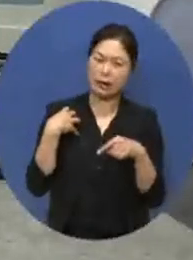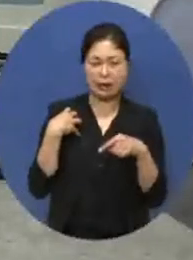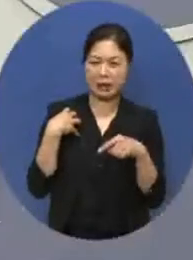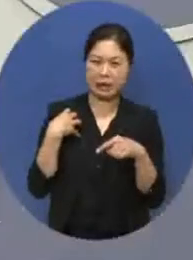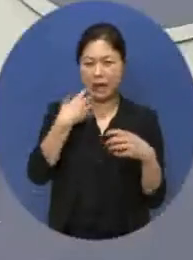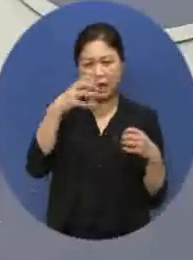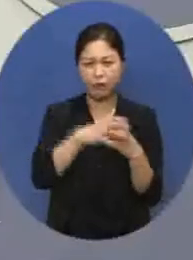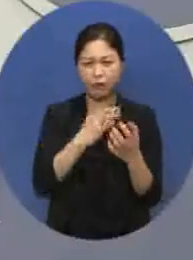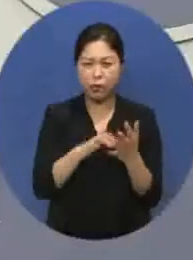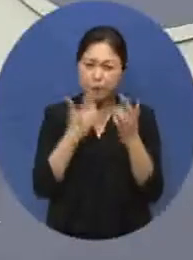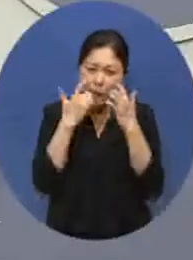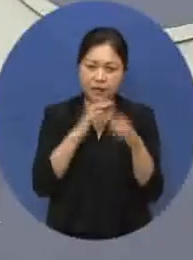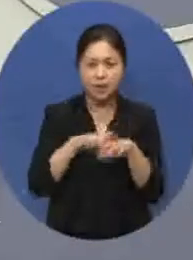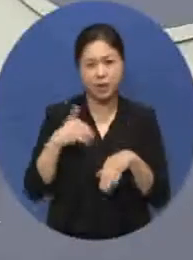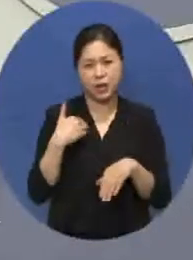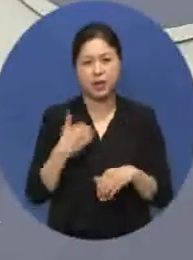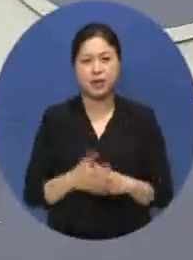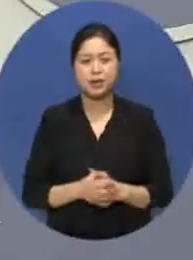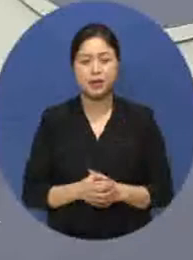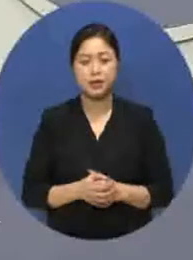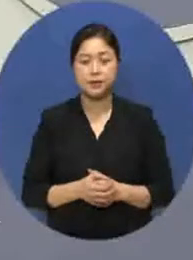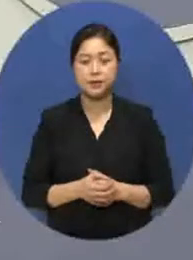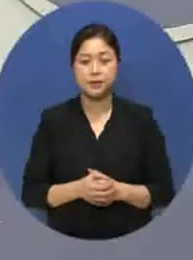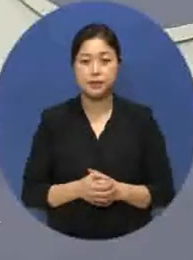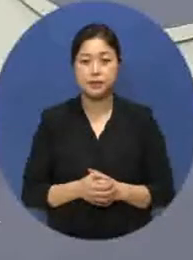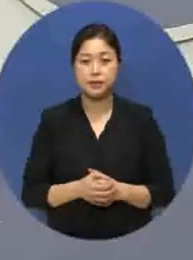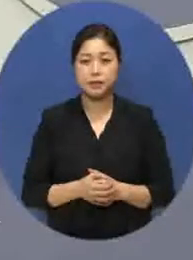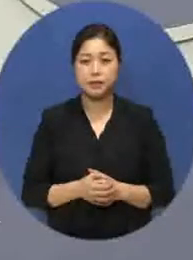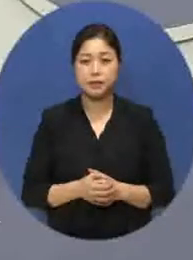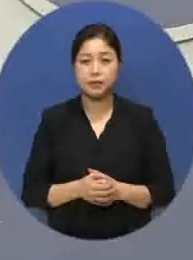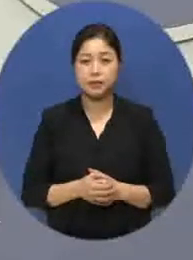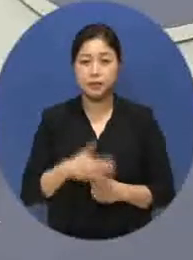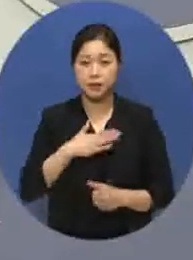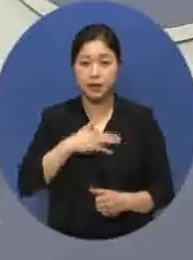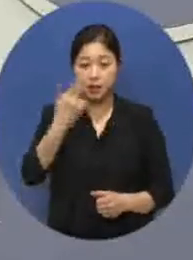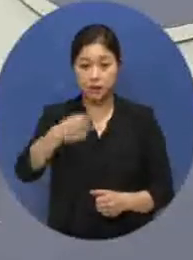많고 그런데 이제 저희가 그